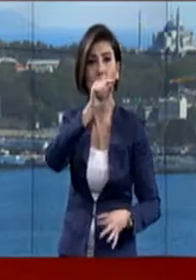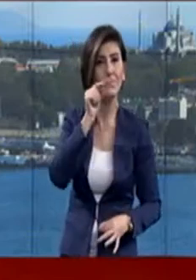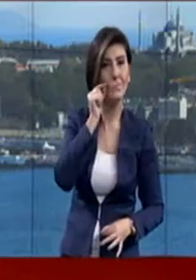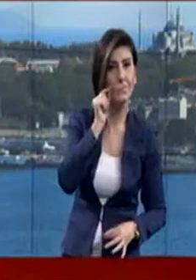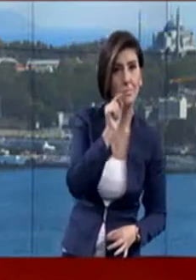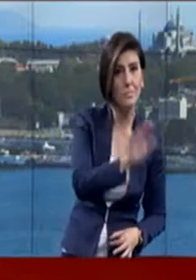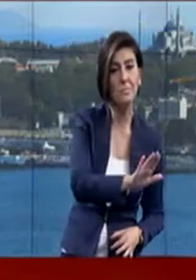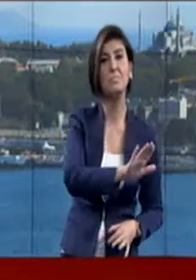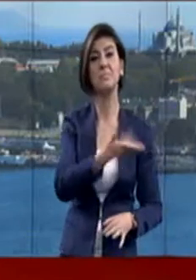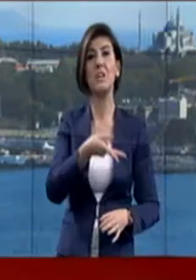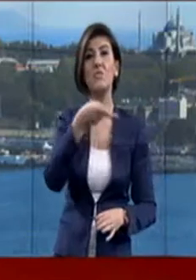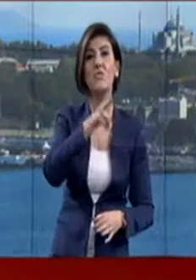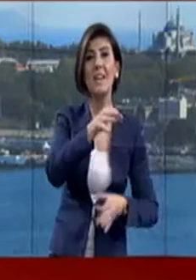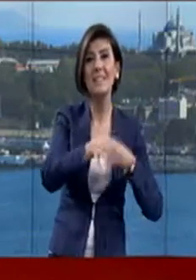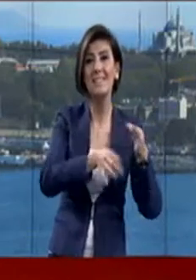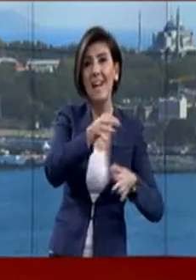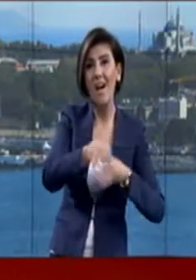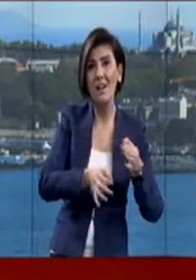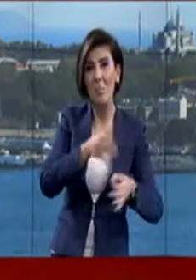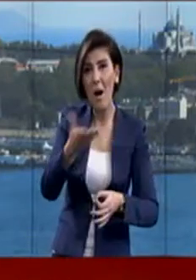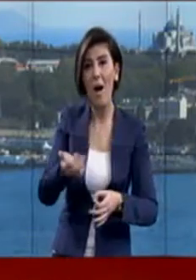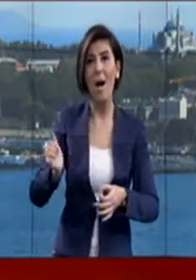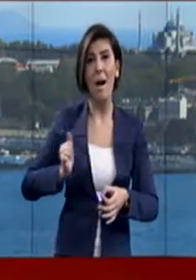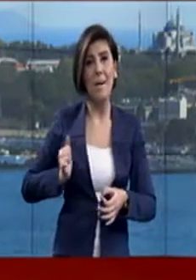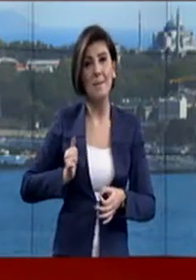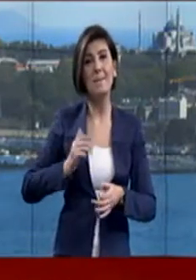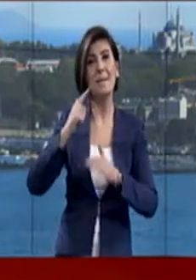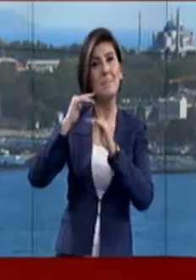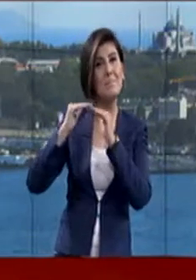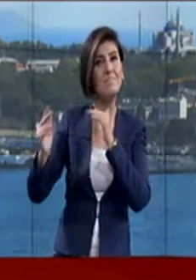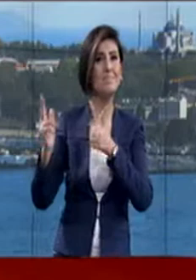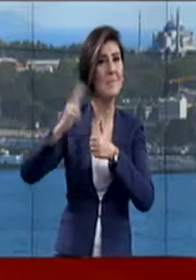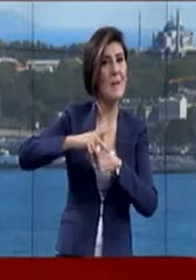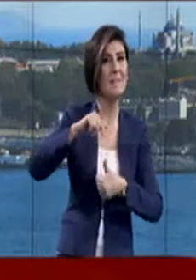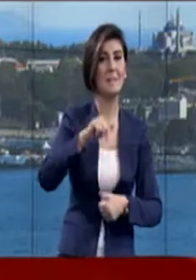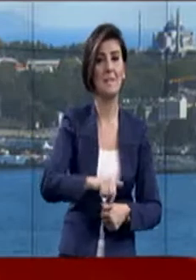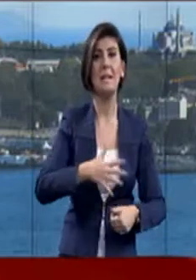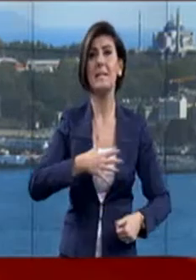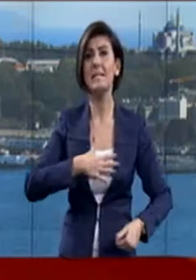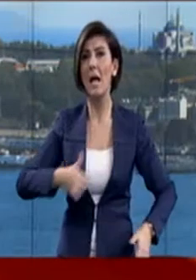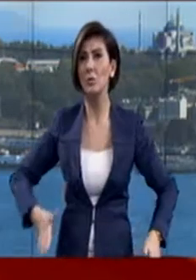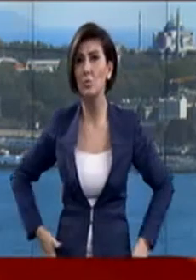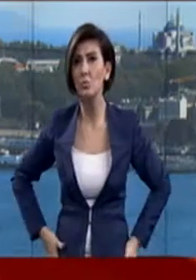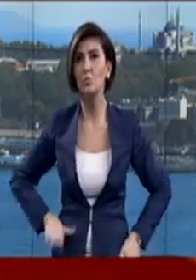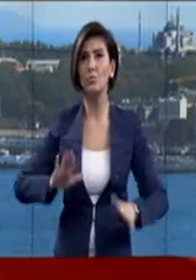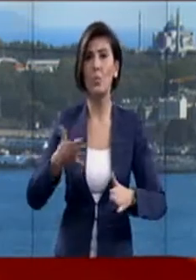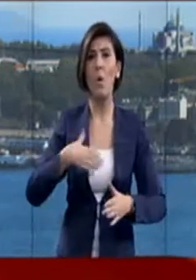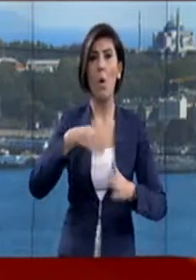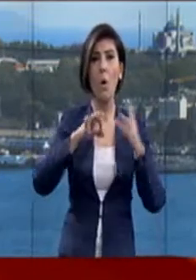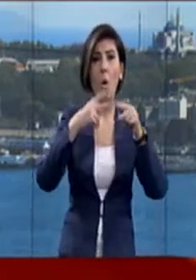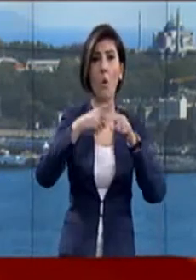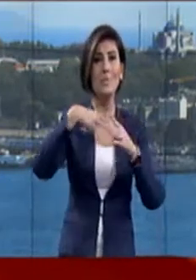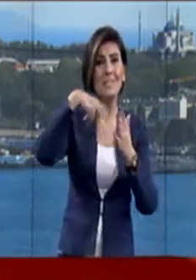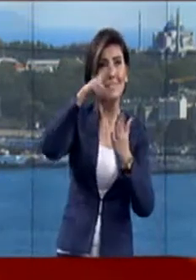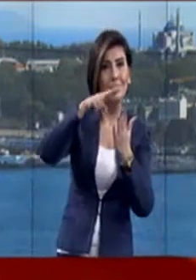İbrahim Yılmaz, şehitlerin yakınlarıyla askeri ve mülki erkan katıldı. Saygı duruşu ve özgeçmişlerinin